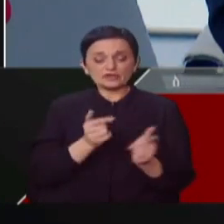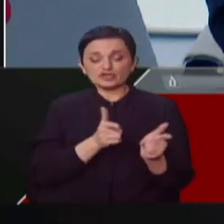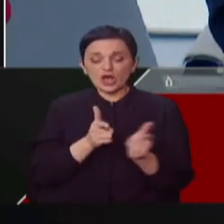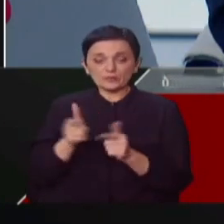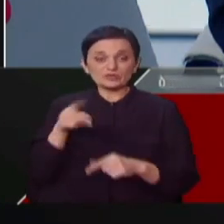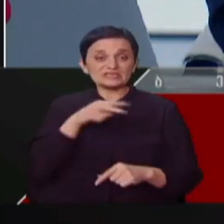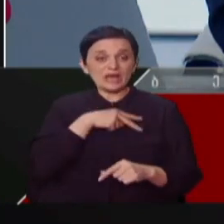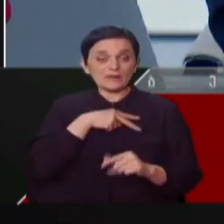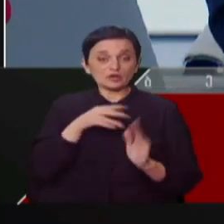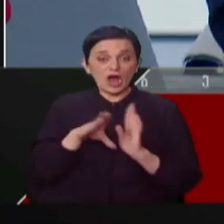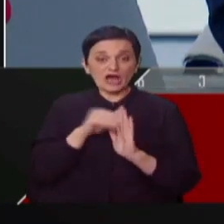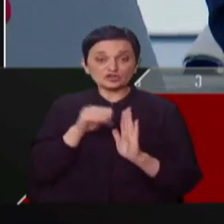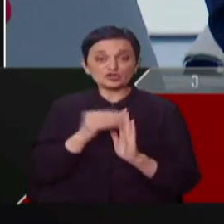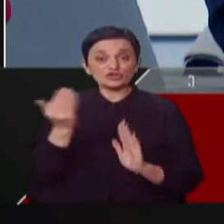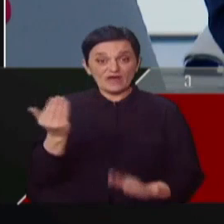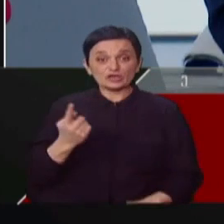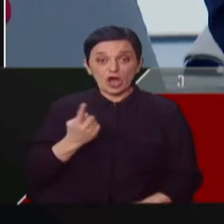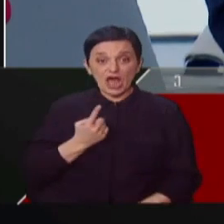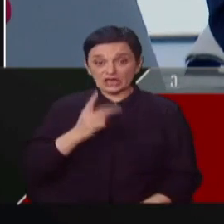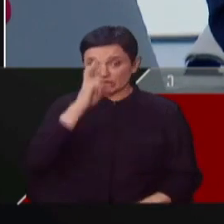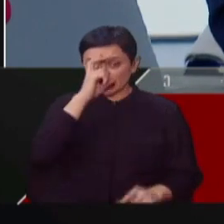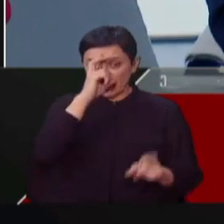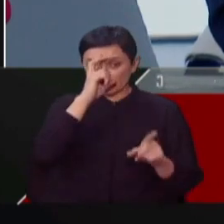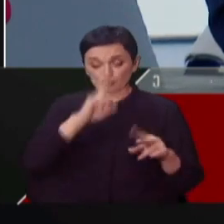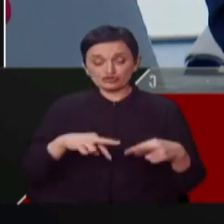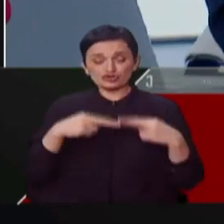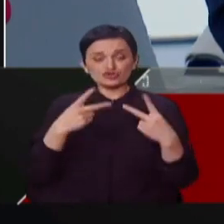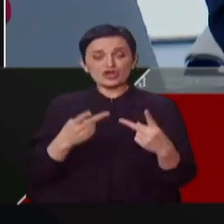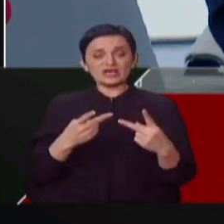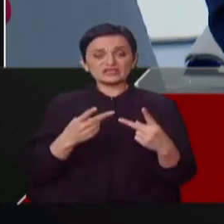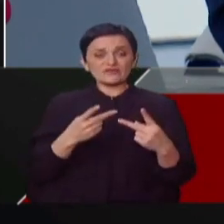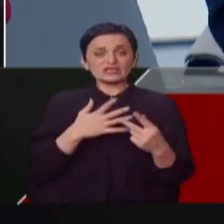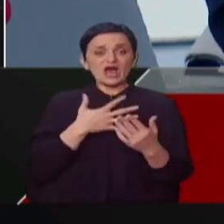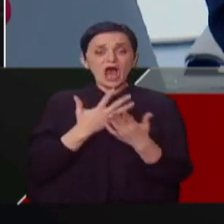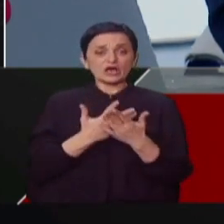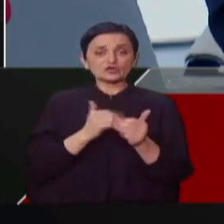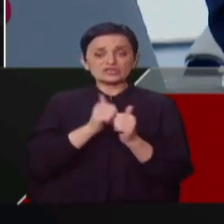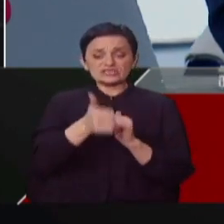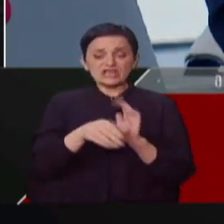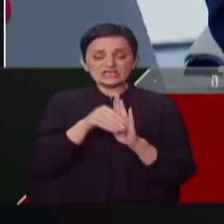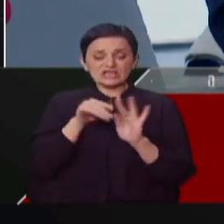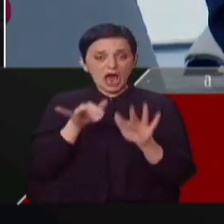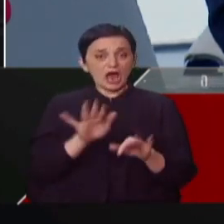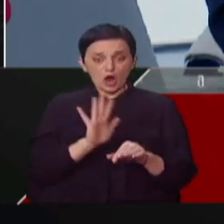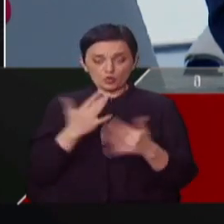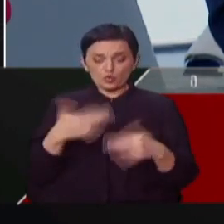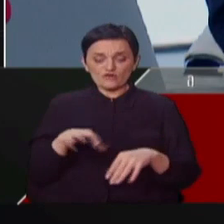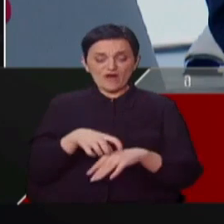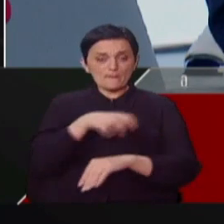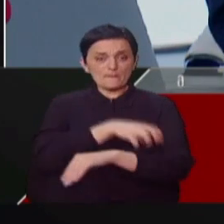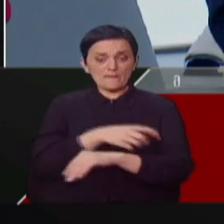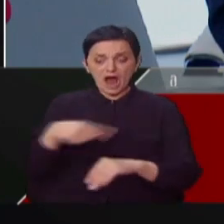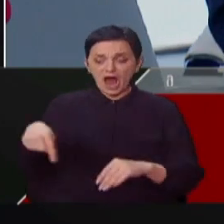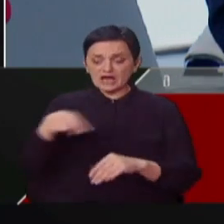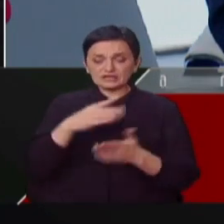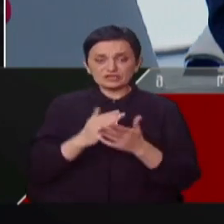ემზადება საპარლამენტო არჩევნებში. თქვენ ელოდებით, რომ ხელისუფლება შეიცვლება. აქტიური წინასაარჩევნო კამპანია არა, თუმცა უკვე პარტიები